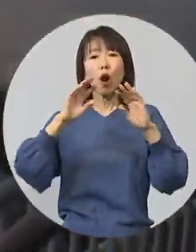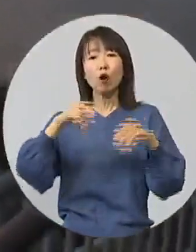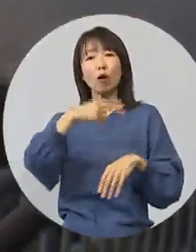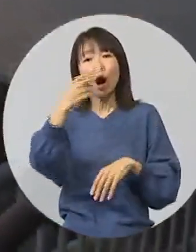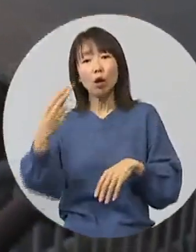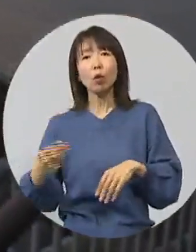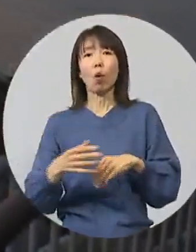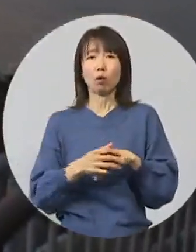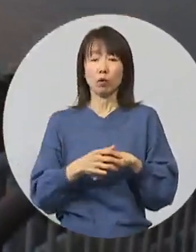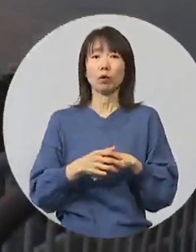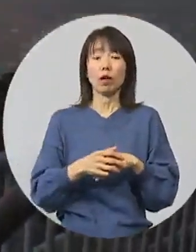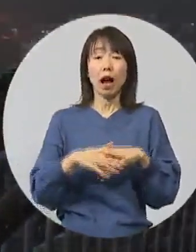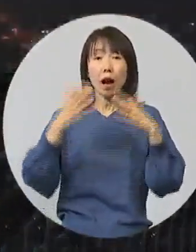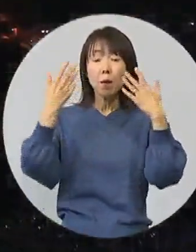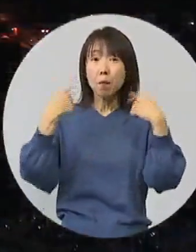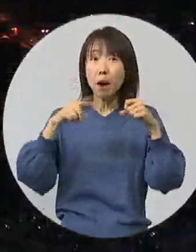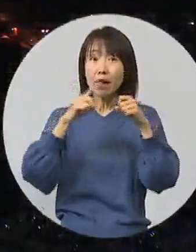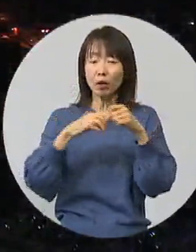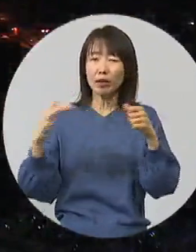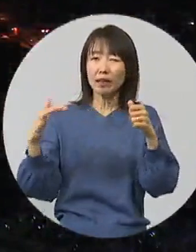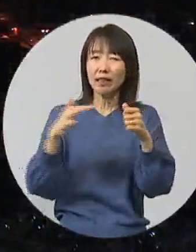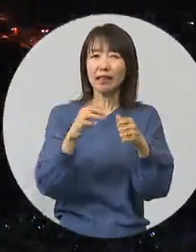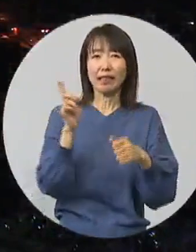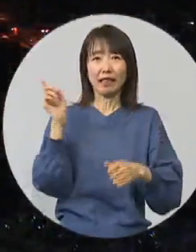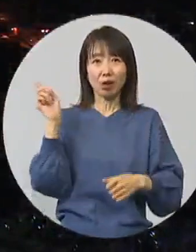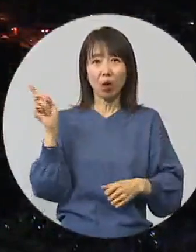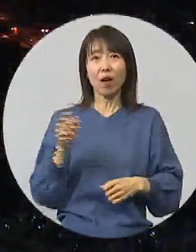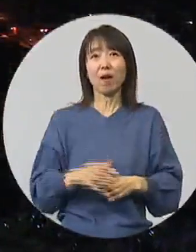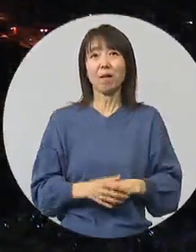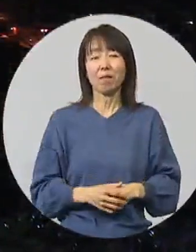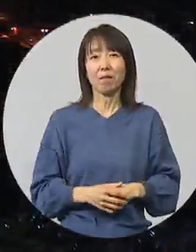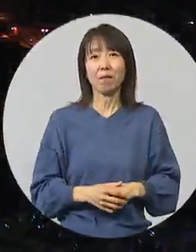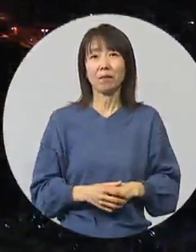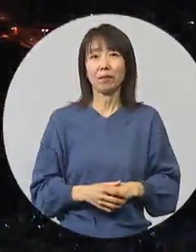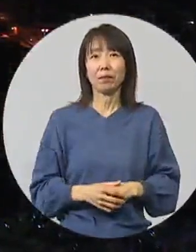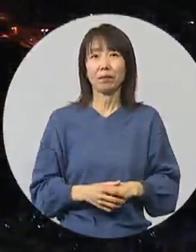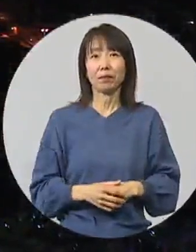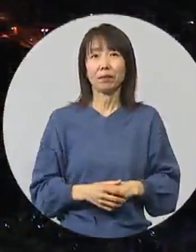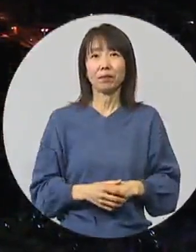さらに毎年人気のこちらも案内してくれました。